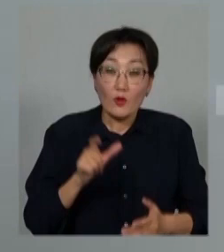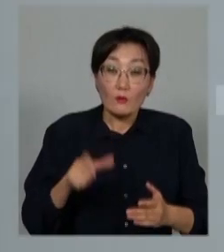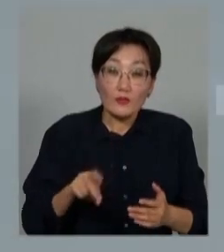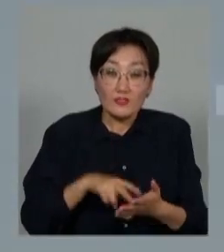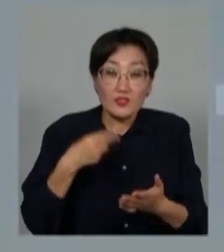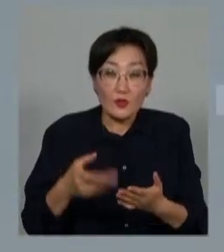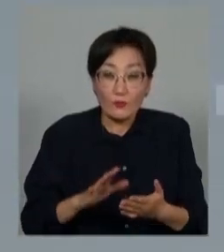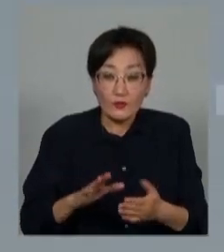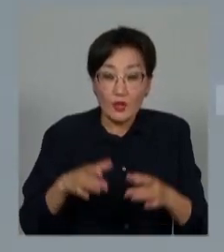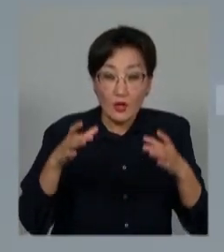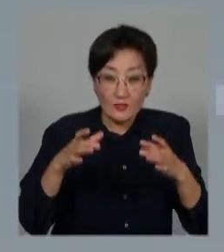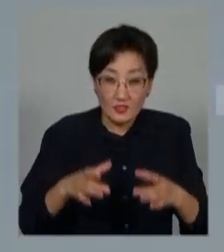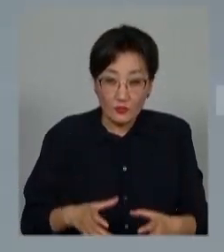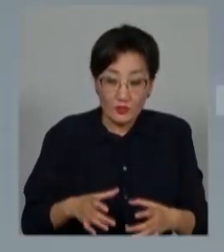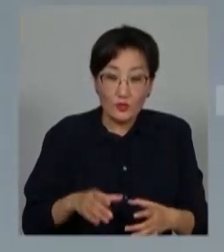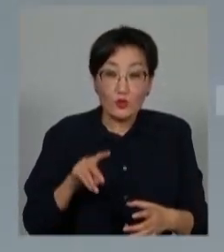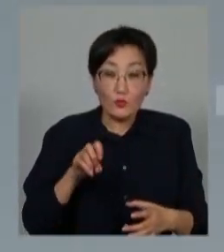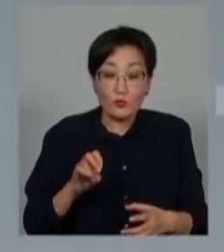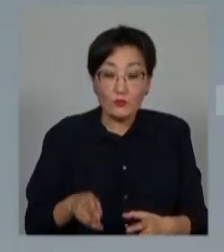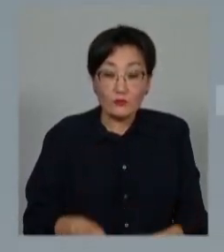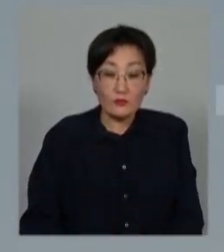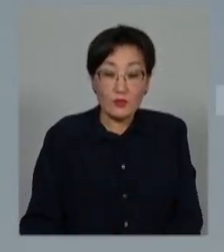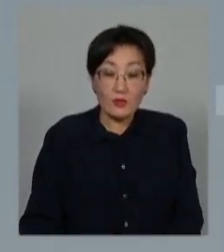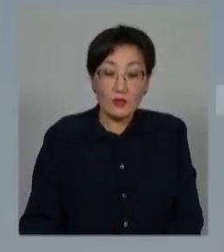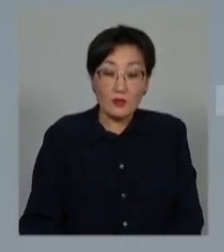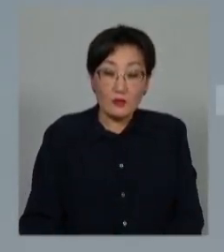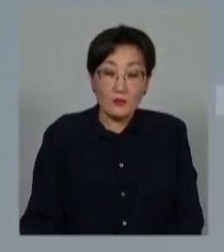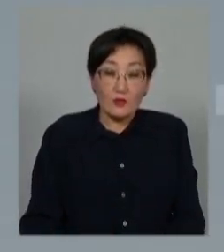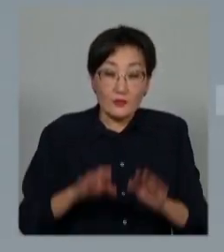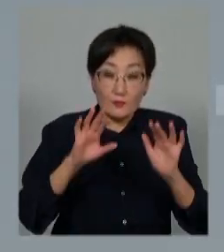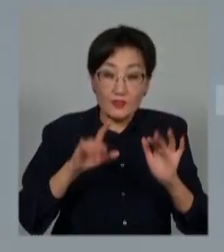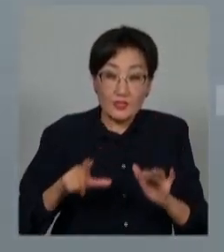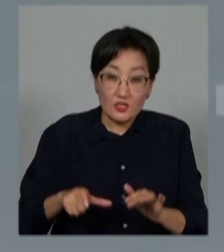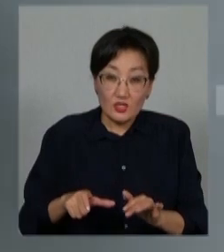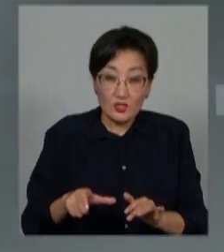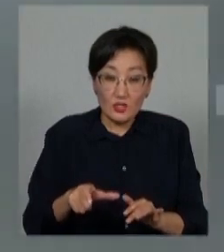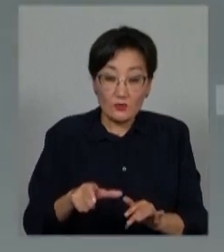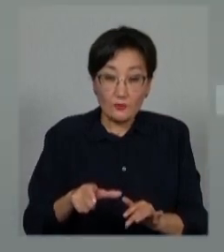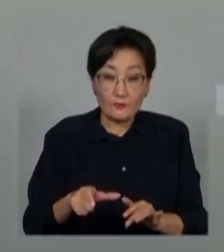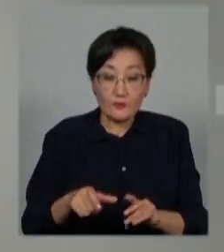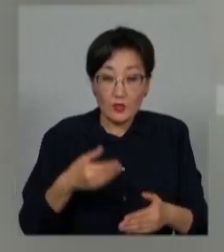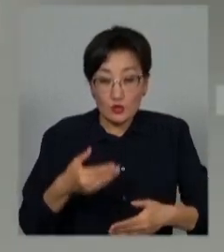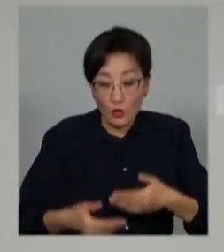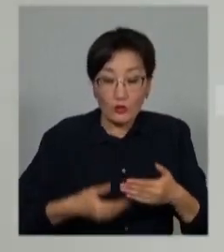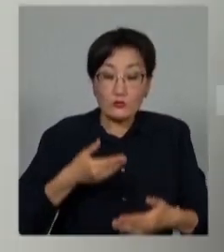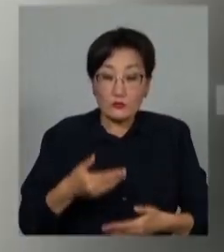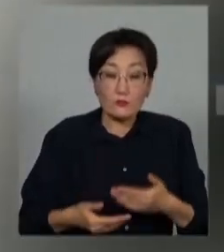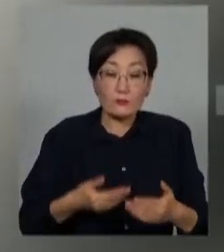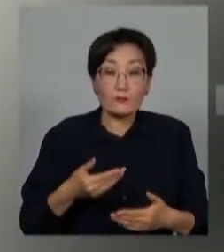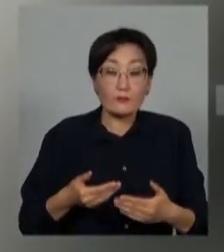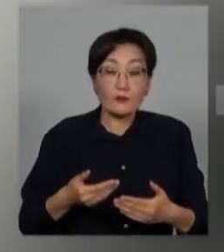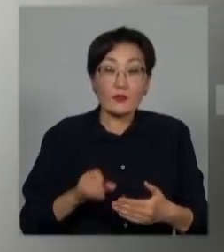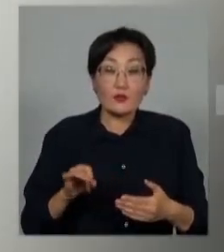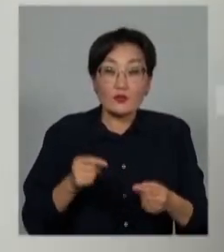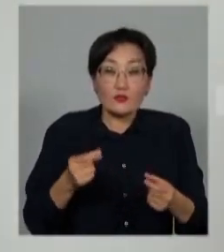чуть не провалился в открытый канализационный люк. По заснеженной дороге шел